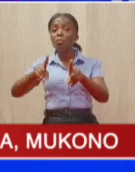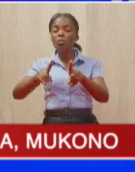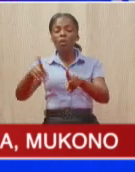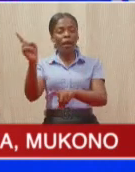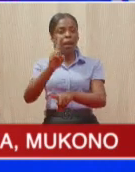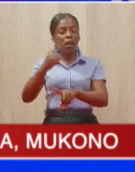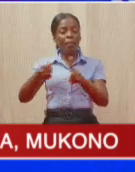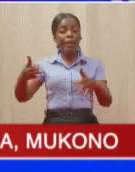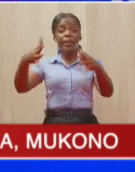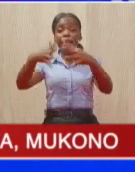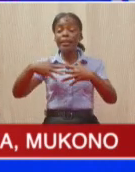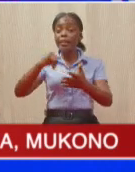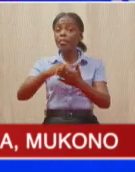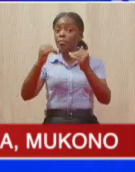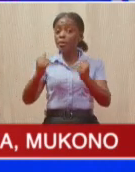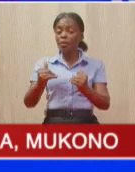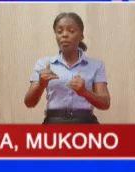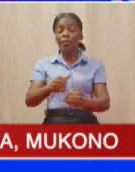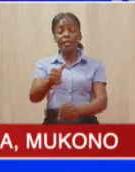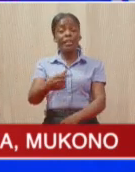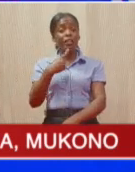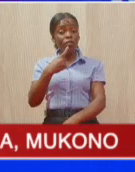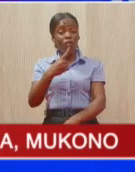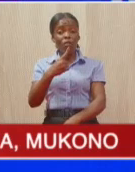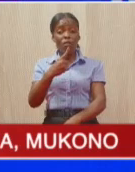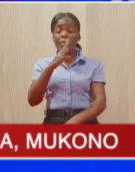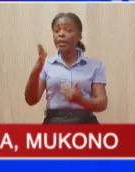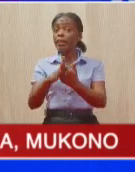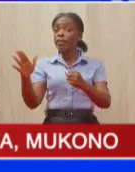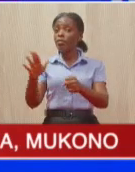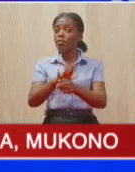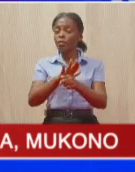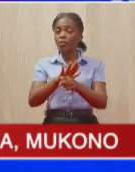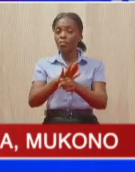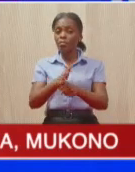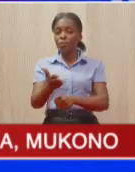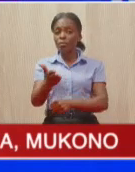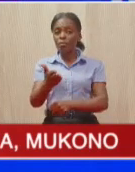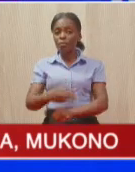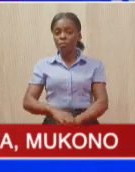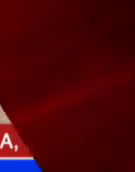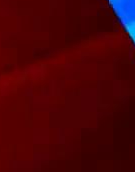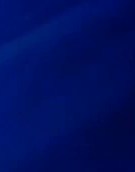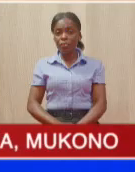mubakola k'ebyensonyi na n'olwekyo abagambye ti nno mulye kamanye ng'akoza n'owebbwa mugenda kukolwako.